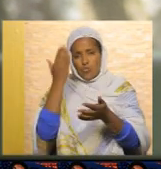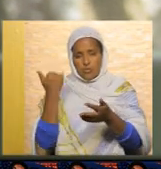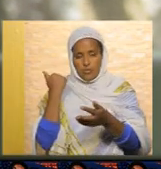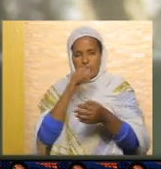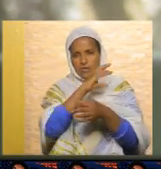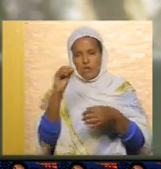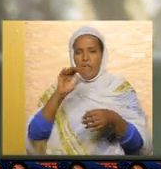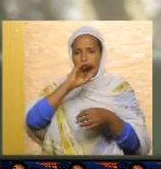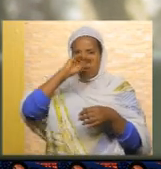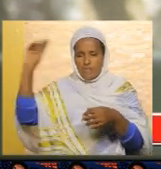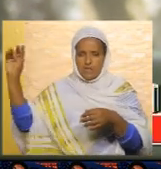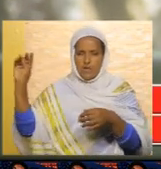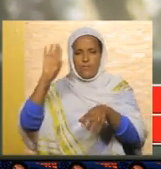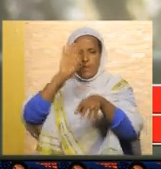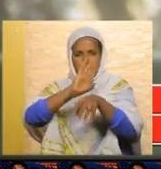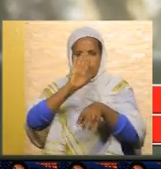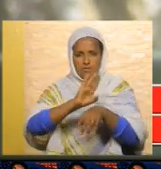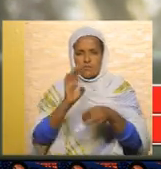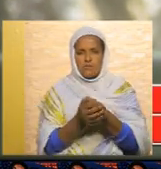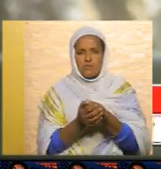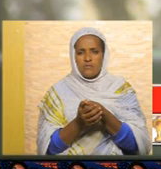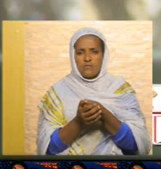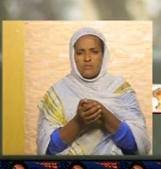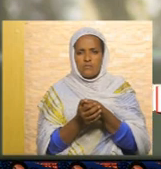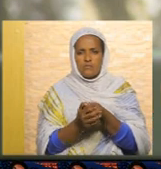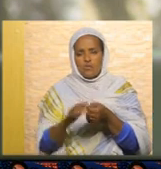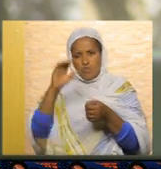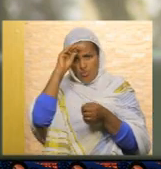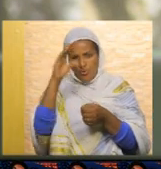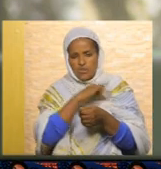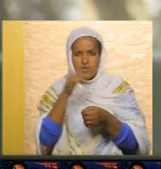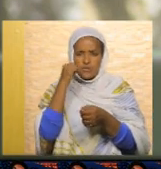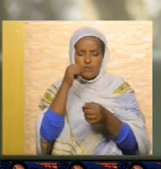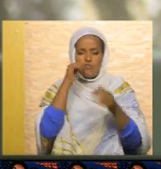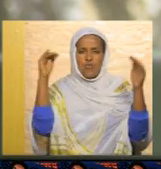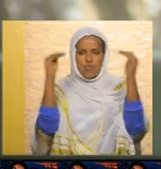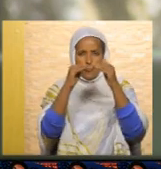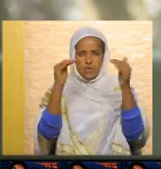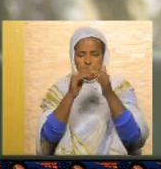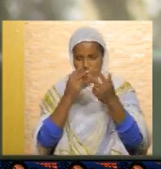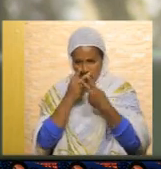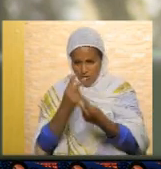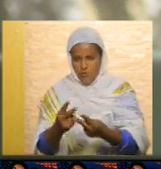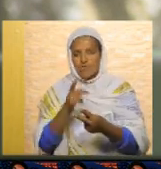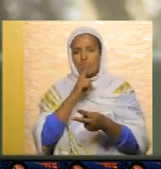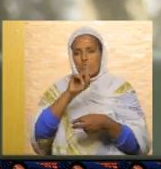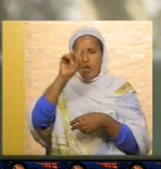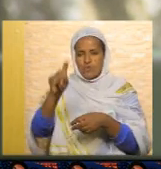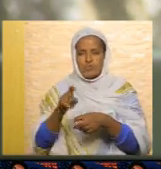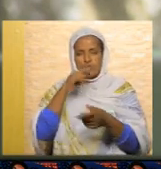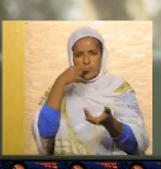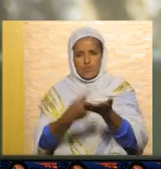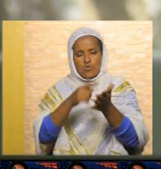ተደጋጋፊነት፣ ቅዱስነት በሚያስብ እነኚህ የሃይማኖት አባቶች ቅዱስ ቀለመንቶስ፣ ቅዱስ ቄርሎስ፣ ቅዱስ ዮሐንስ